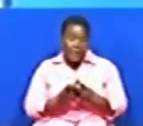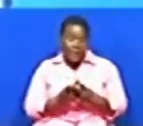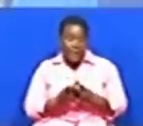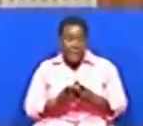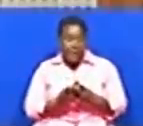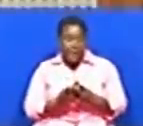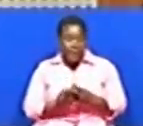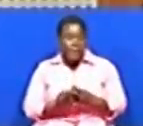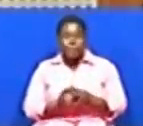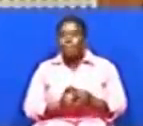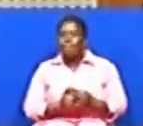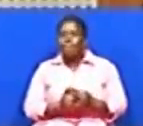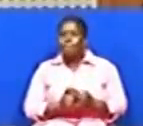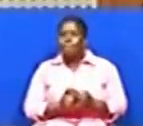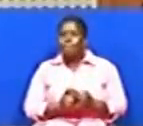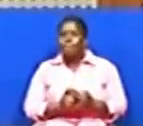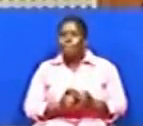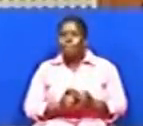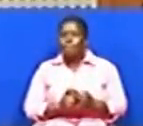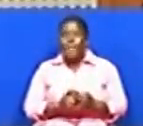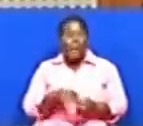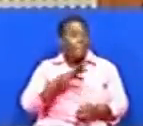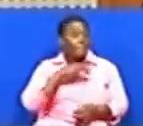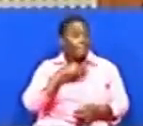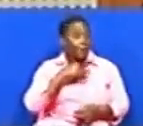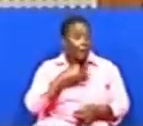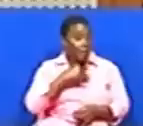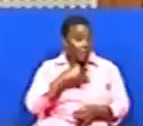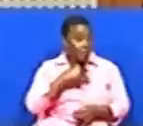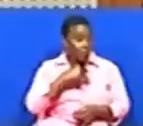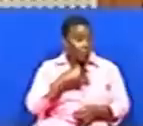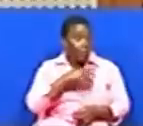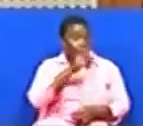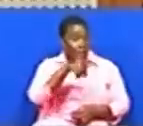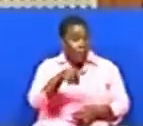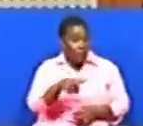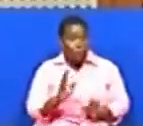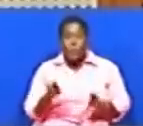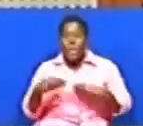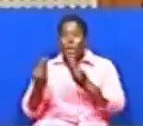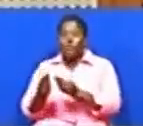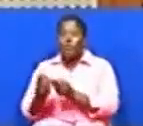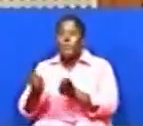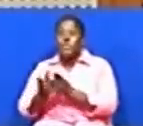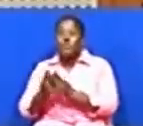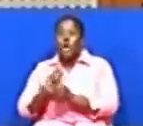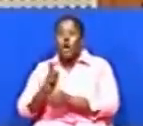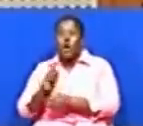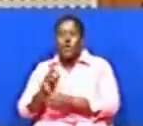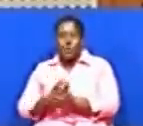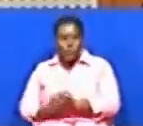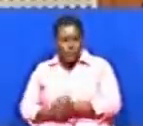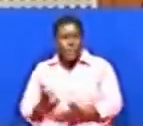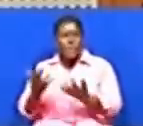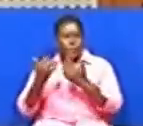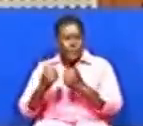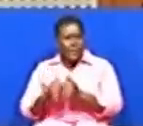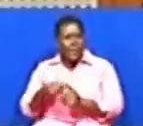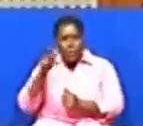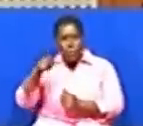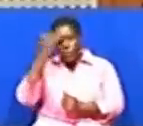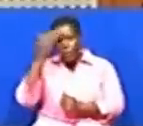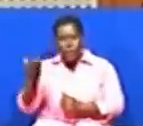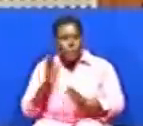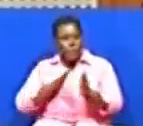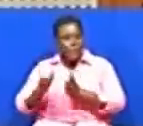rushwa katika utendaji wa mahakama. Lalamiko la mwananchi linaweza kutoa tahadhari kuwa